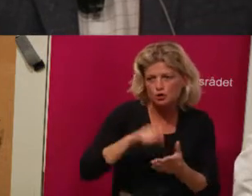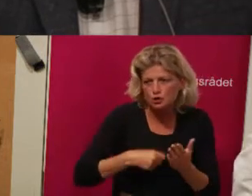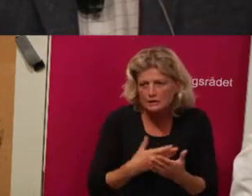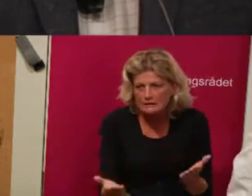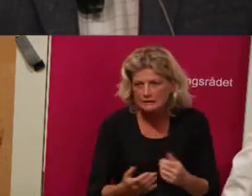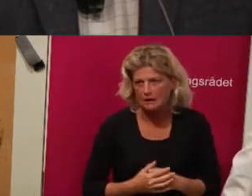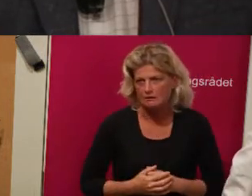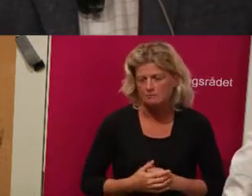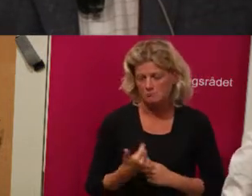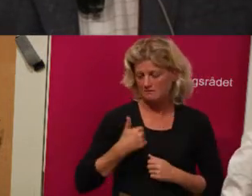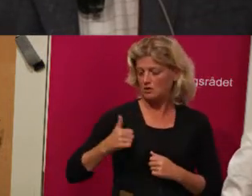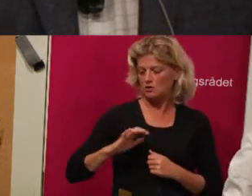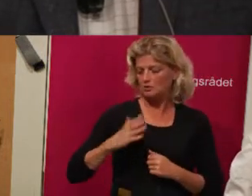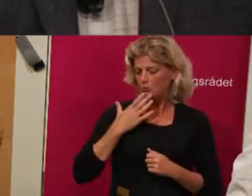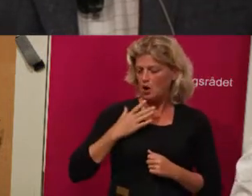generationer.